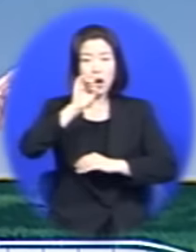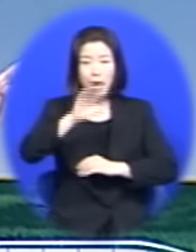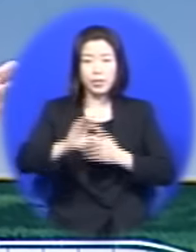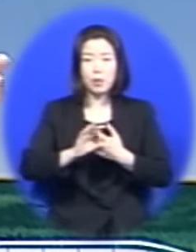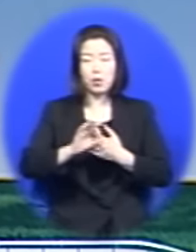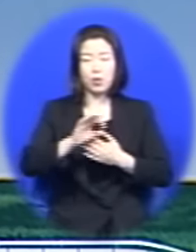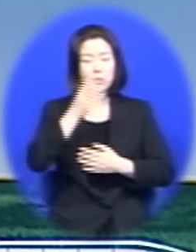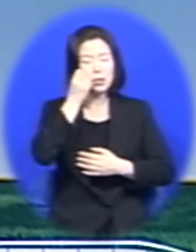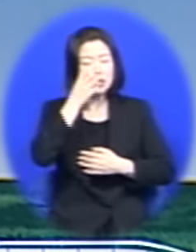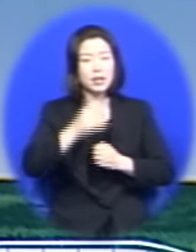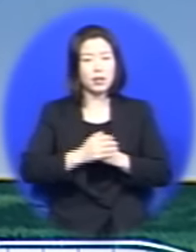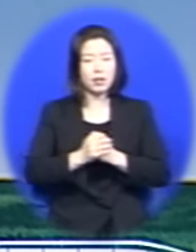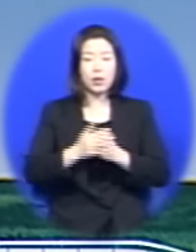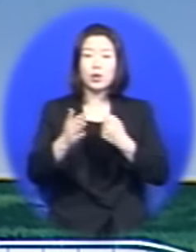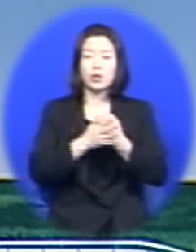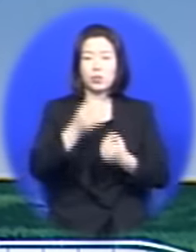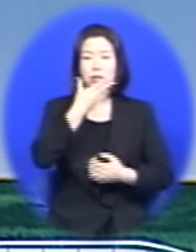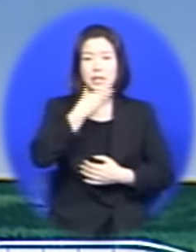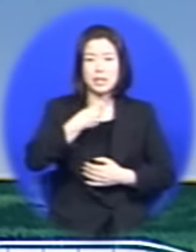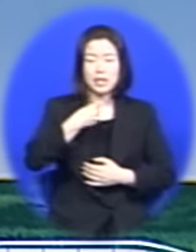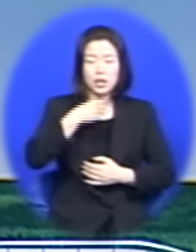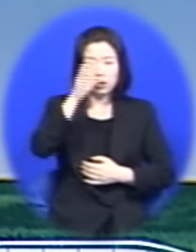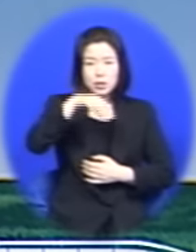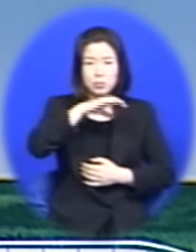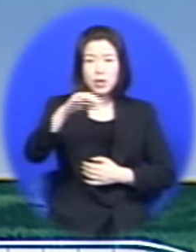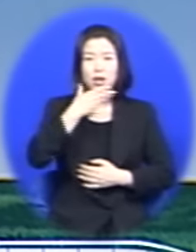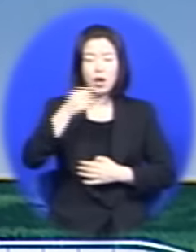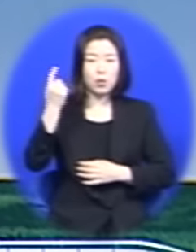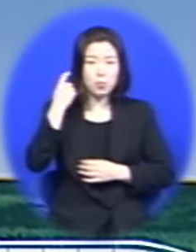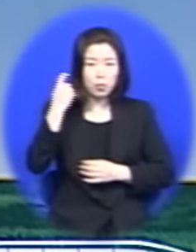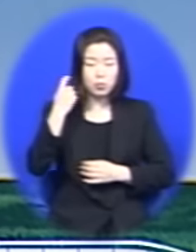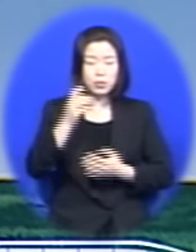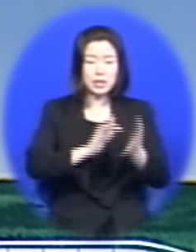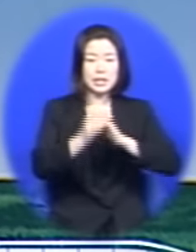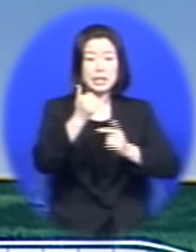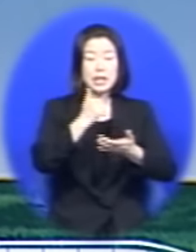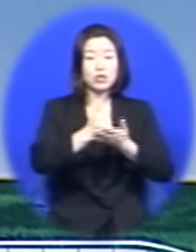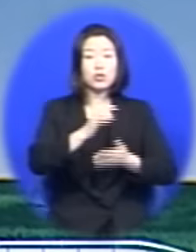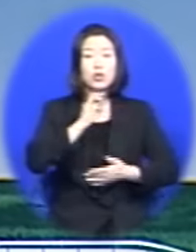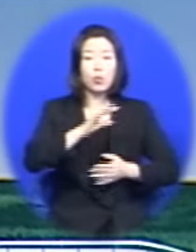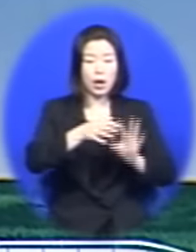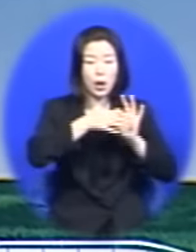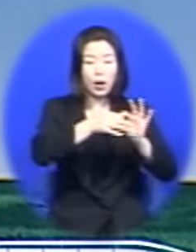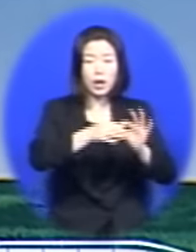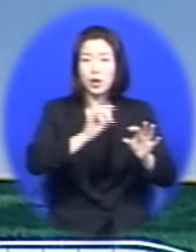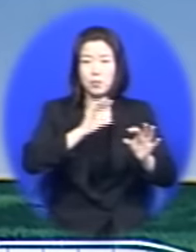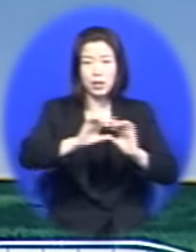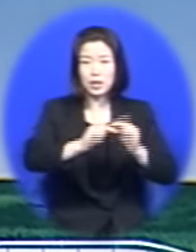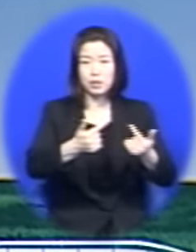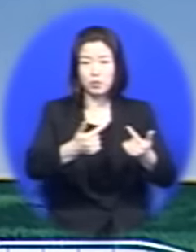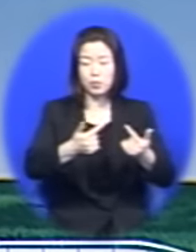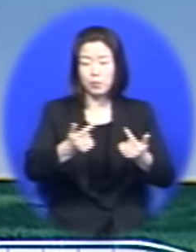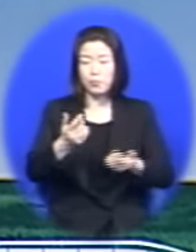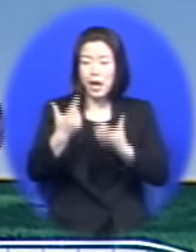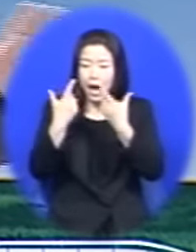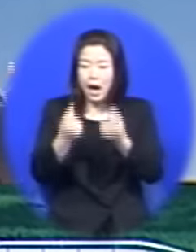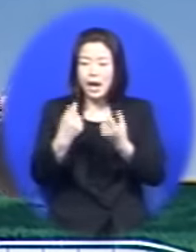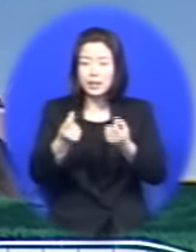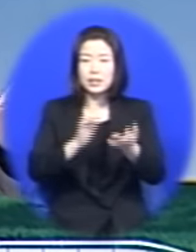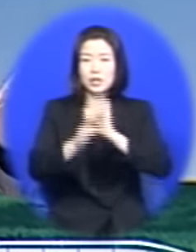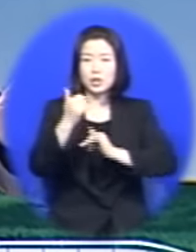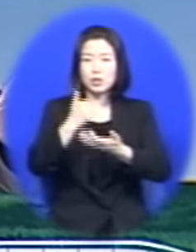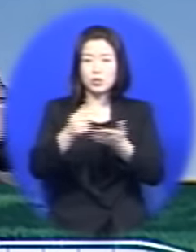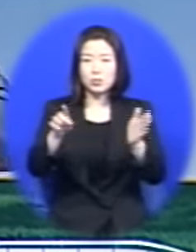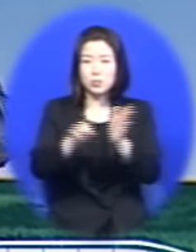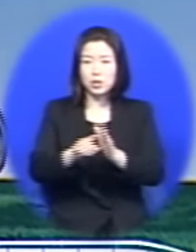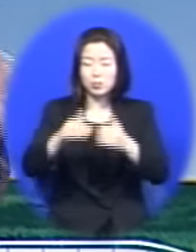십자가의 복음은 예수님과의 관계만 말하는 게 아닙니다. 예수님을, 같은 예수님을 믿는 우리 모두가